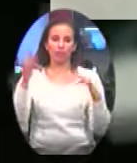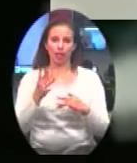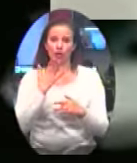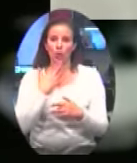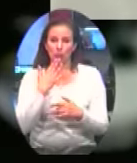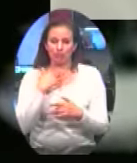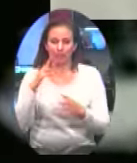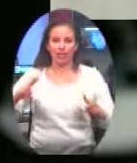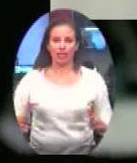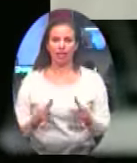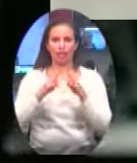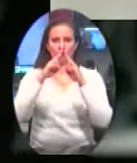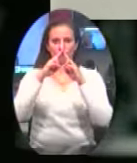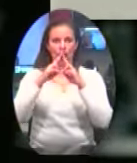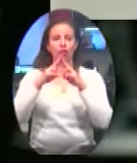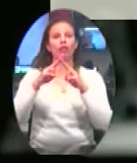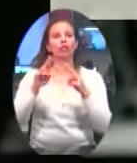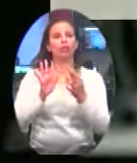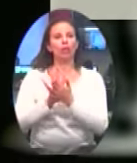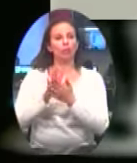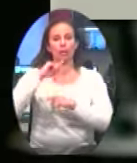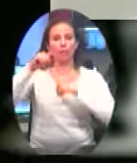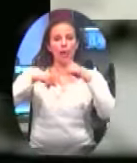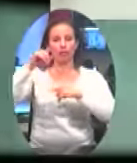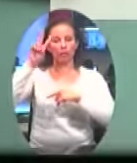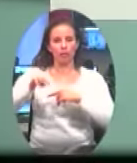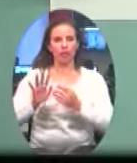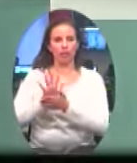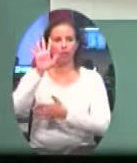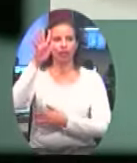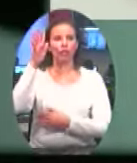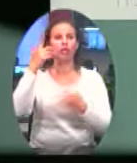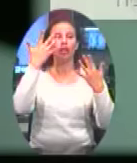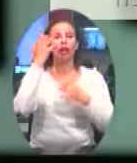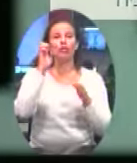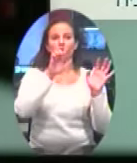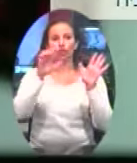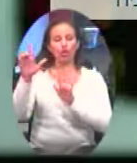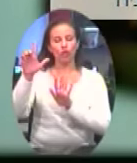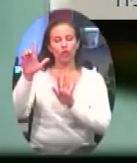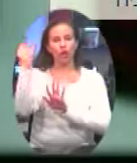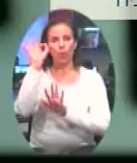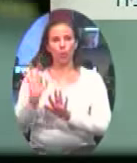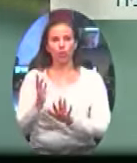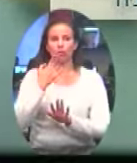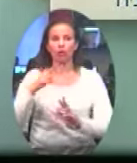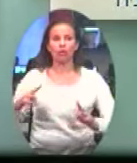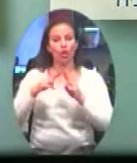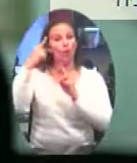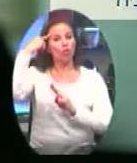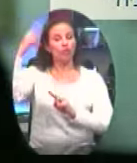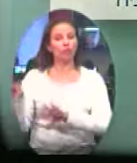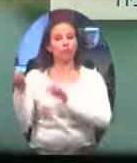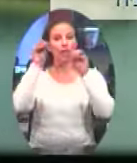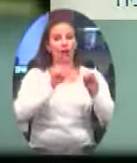עד מאי 2015, 57% מיהודי צרפת שוקלים להגר לישראל, וחלה עלייה של